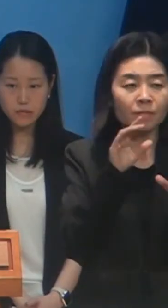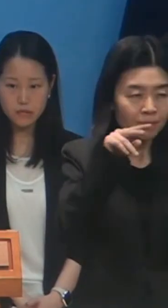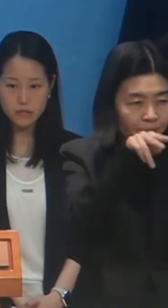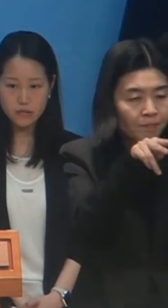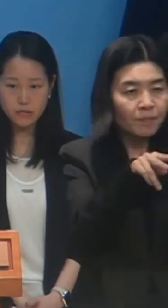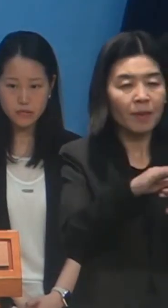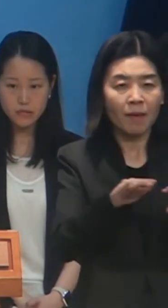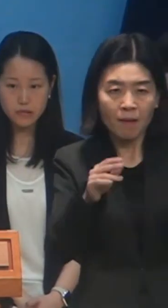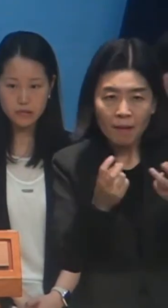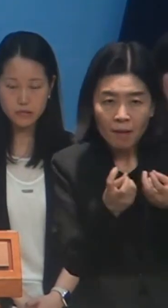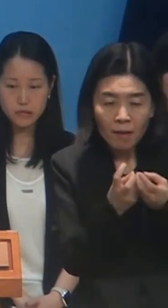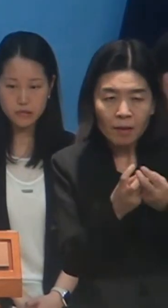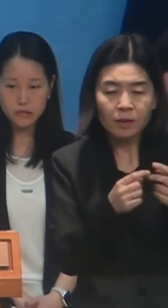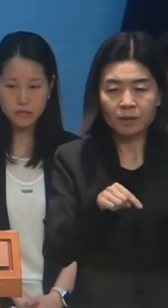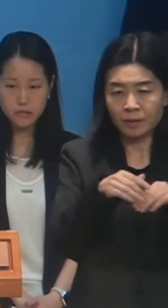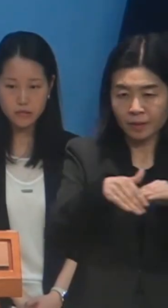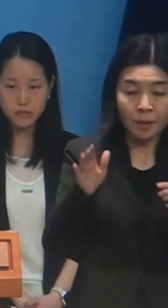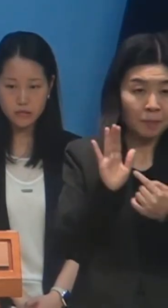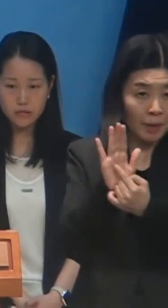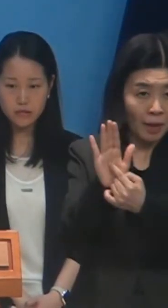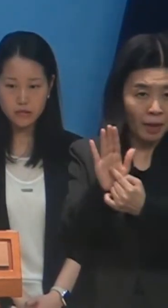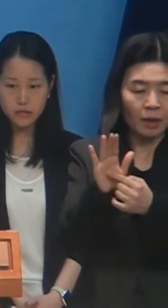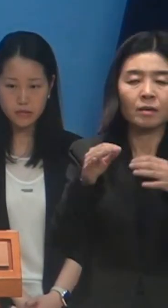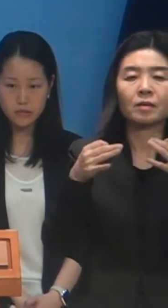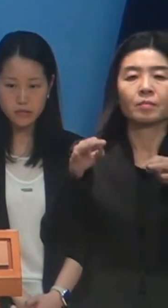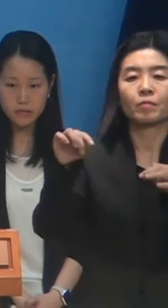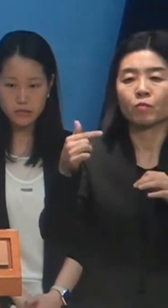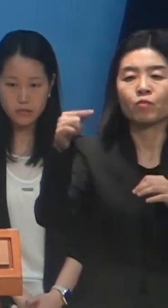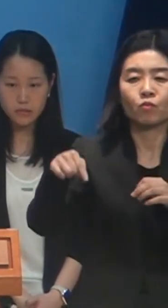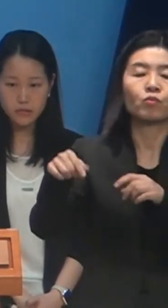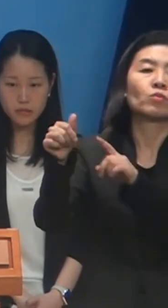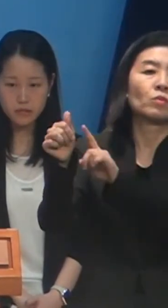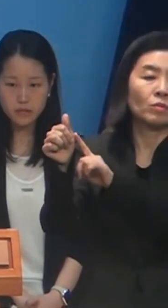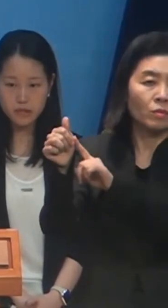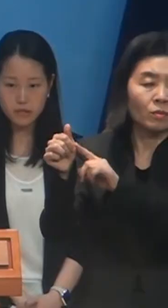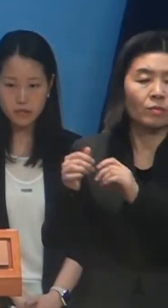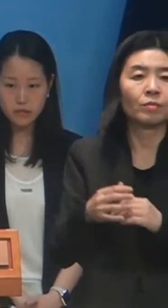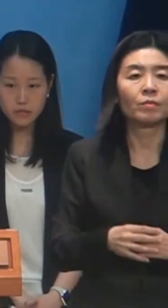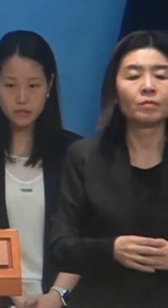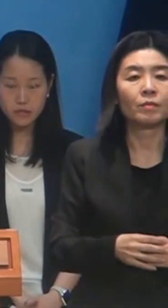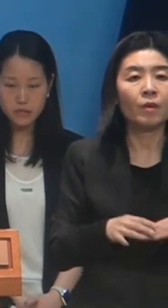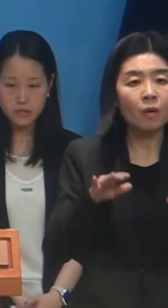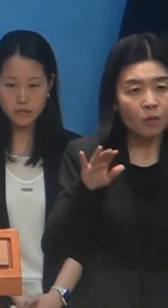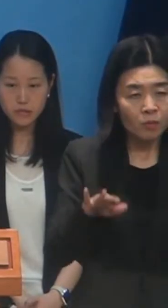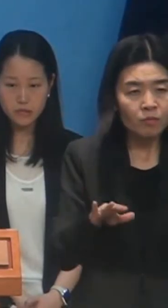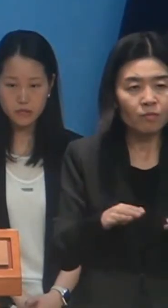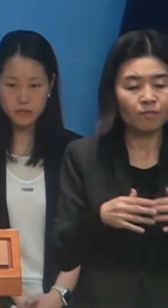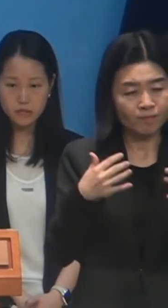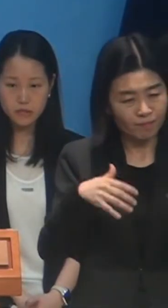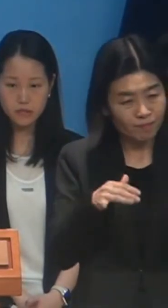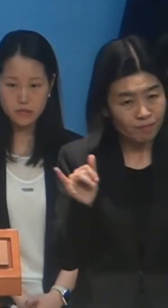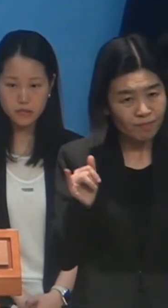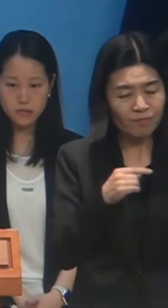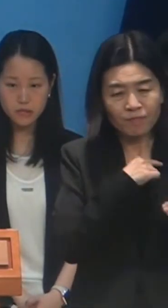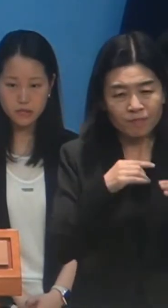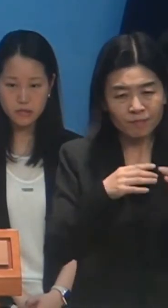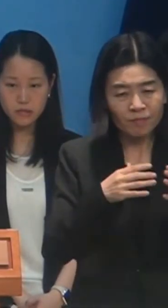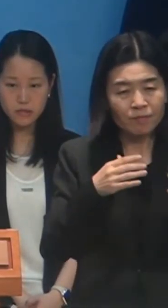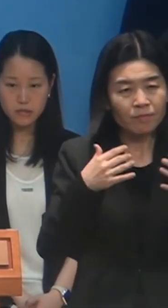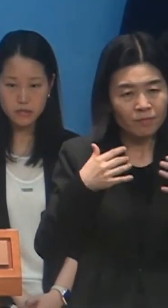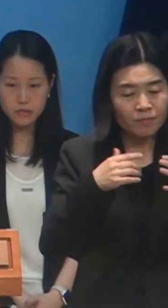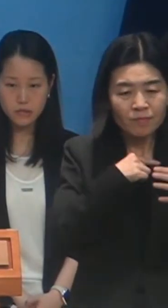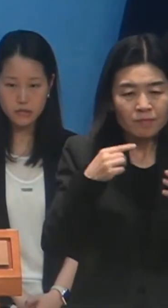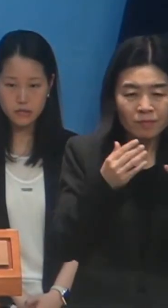구체적이고 실행 가능한 정책을 내놓은 유일한 후보입니다. 우리는 더 이상 약자도 희생자도